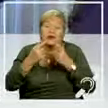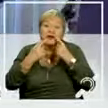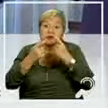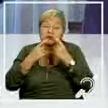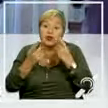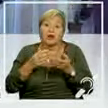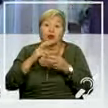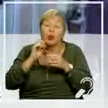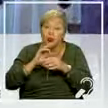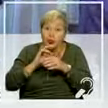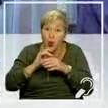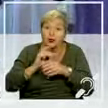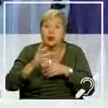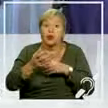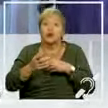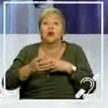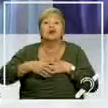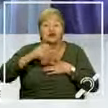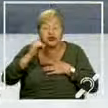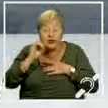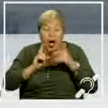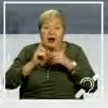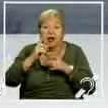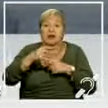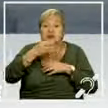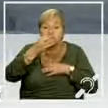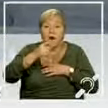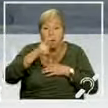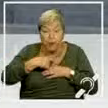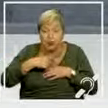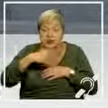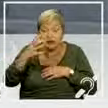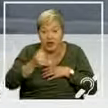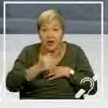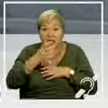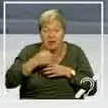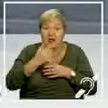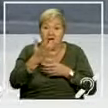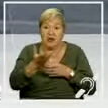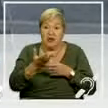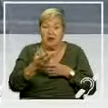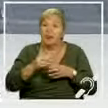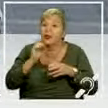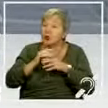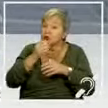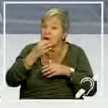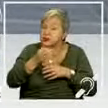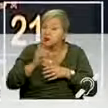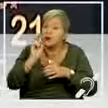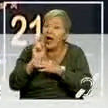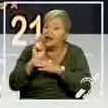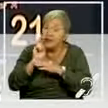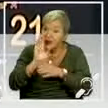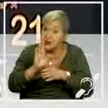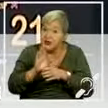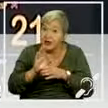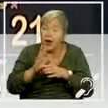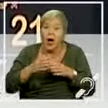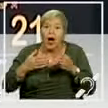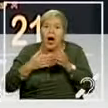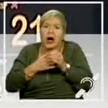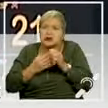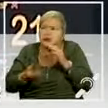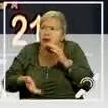antibioticul trebuie la recomandarea medicului. Medicii atrag atenția că au fost foarte multe cazuri în care s-a ajuns la o escaladare